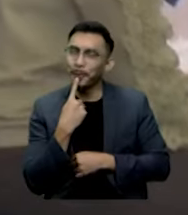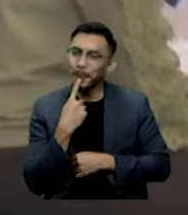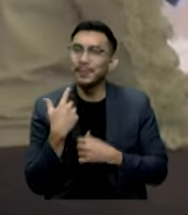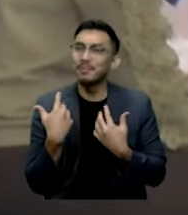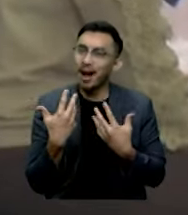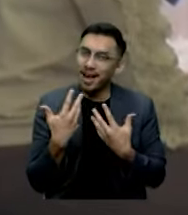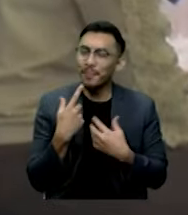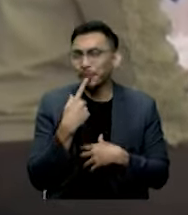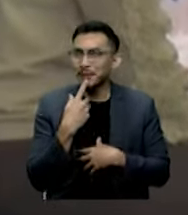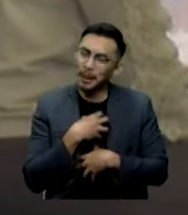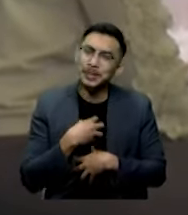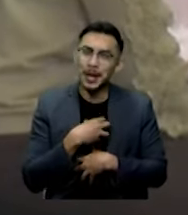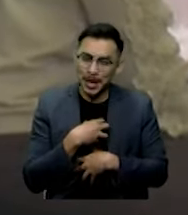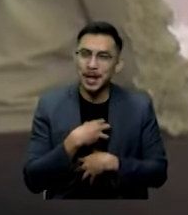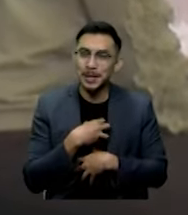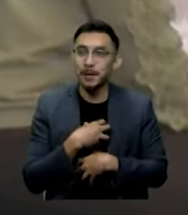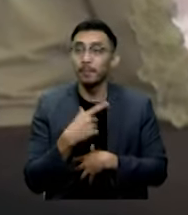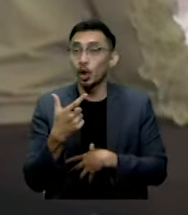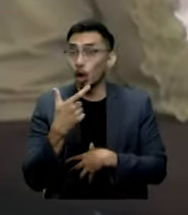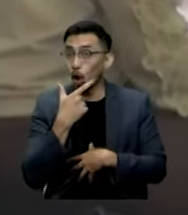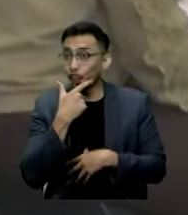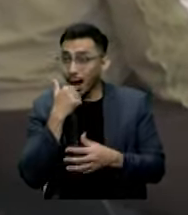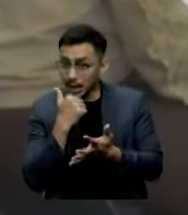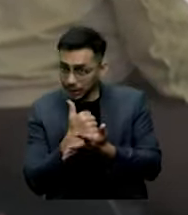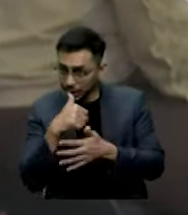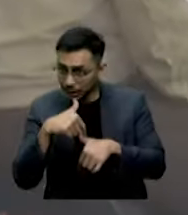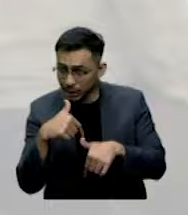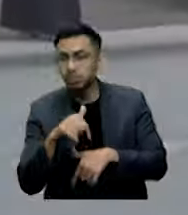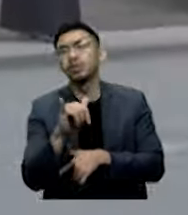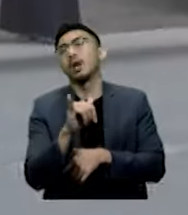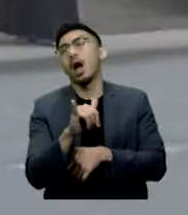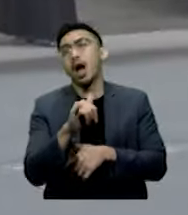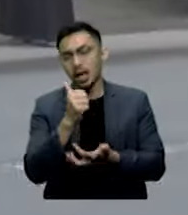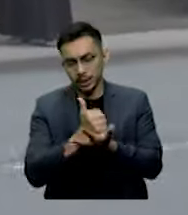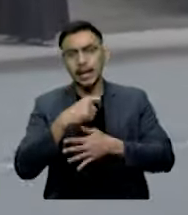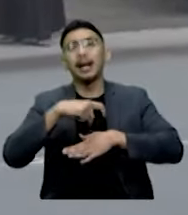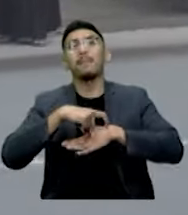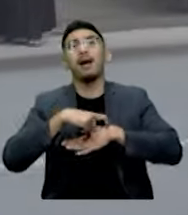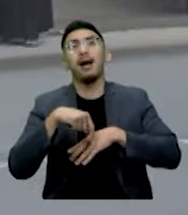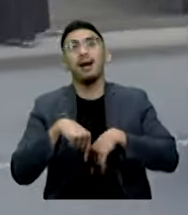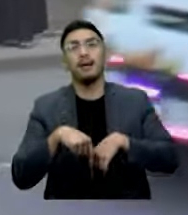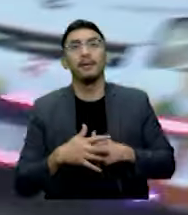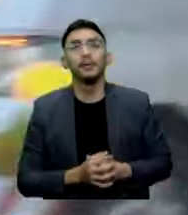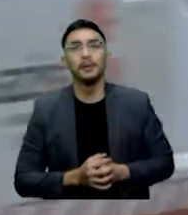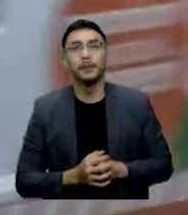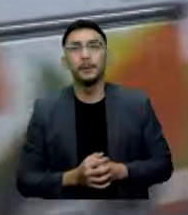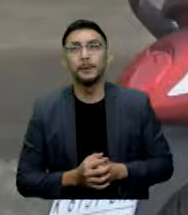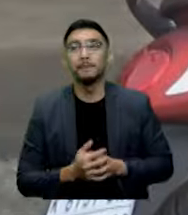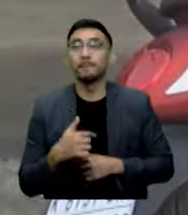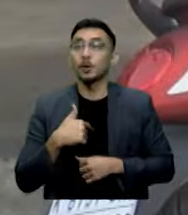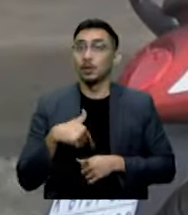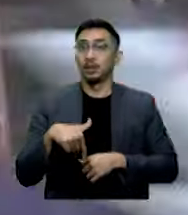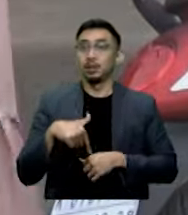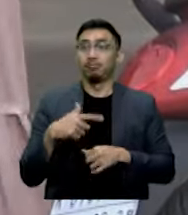Sambelnya itu? Iya. Ini kerupuknya khas Demak ya? Iya, khas Demak. Herlina tak menyangka usaha penjualan